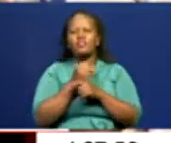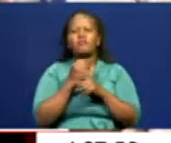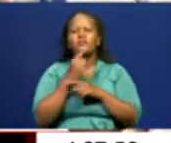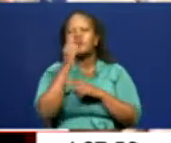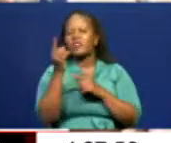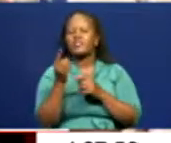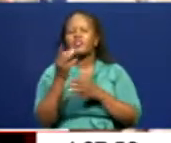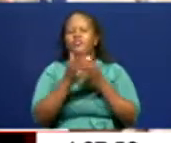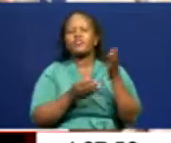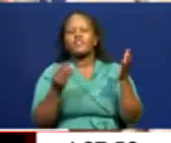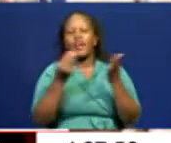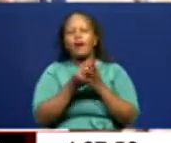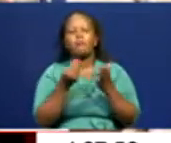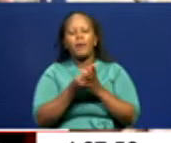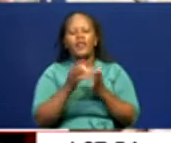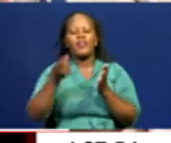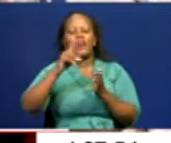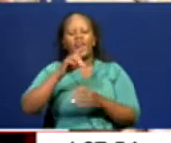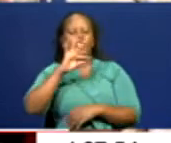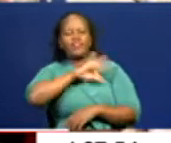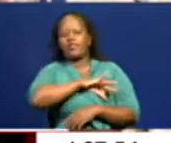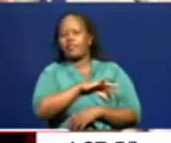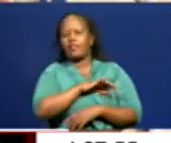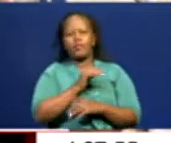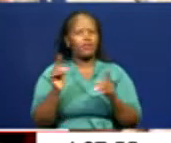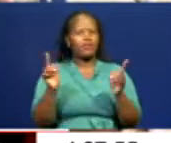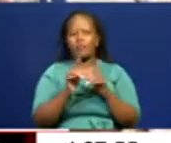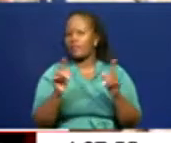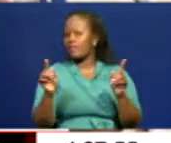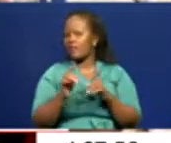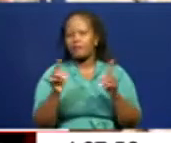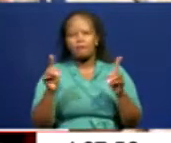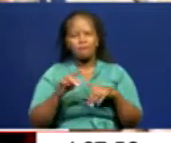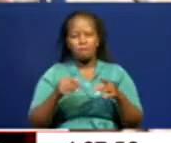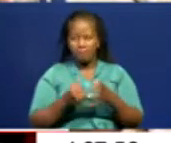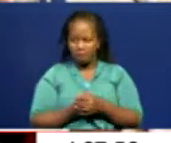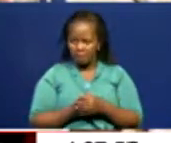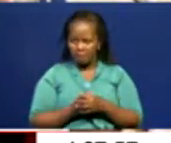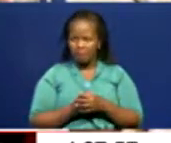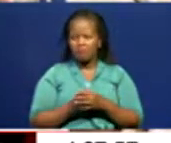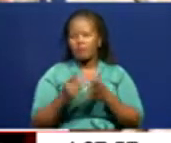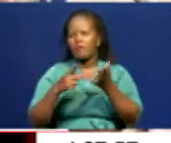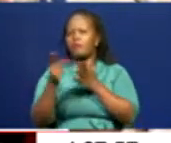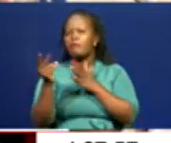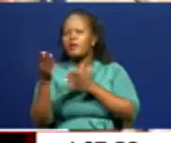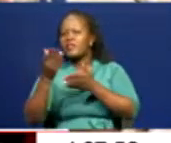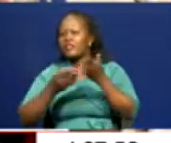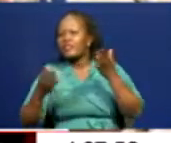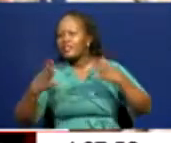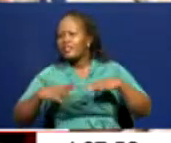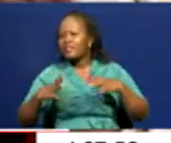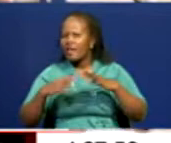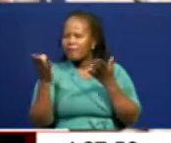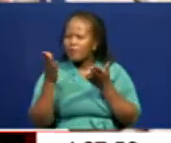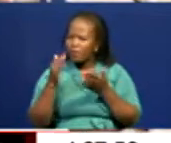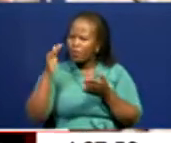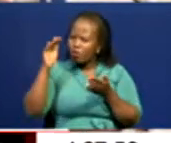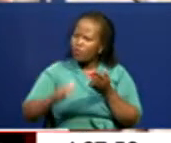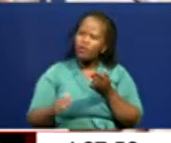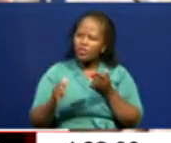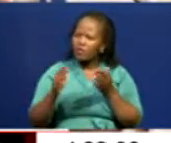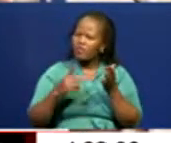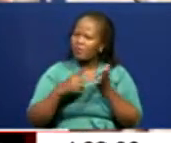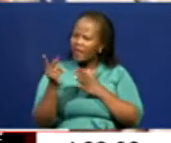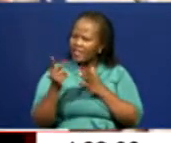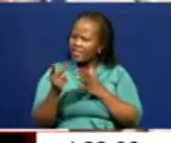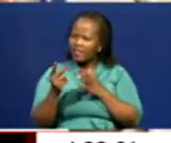ati kwa mtu ya regorego hapo anasiaga, unaenda kumlipa pesa ati apunguze unga kwa nini, kwa mtu ya kusiaga.